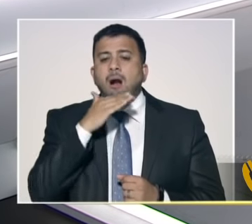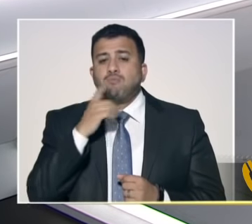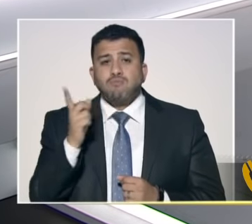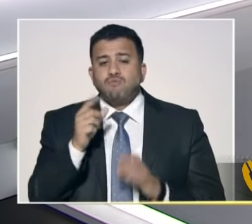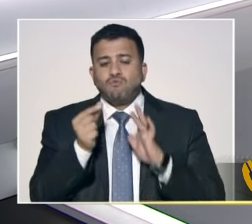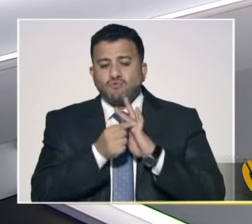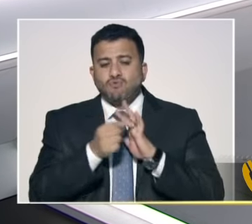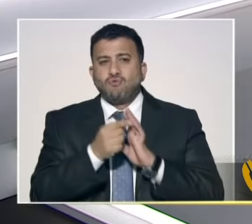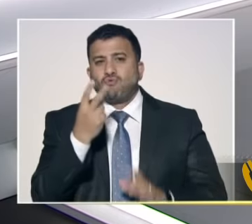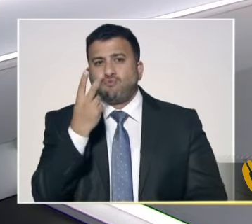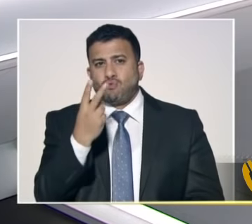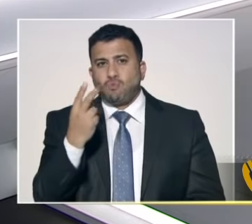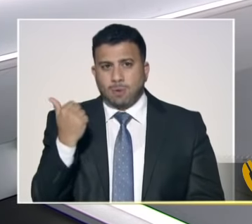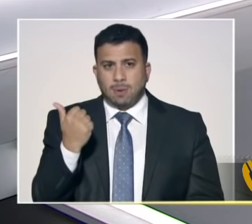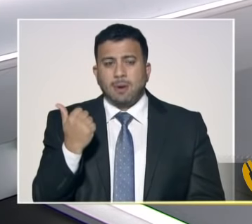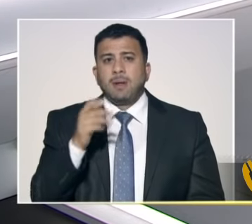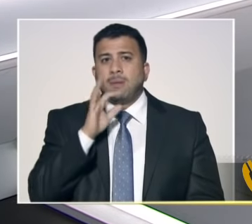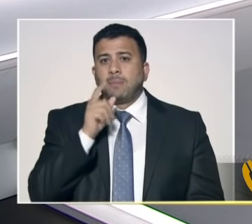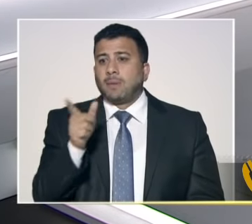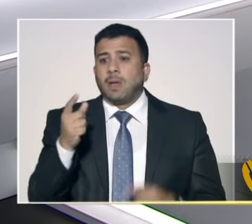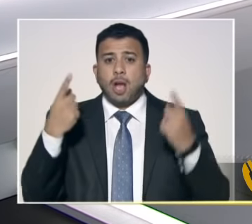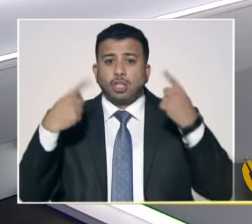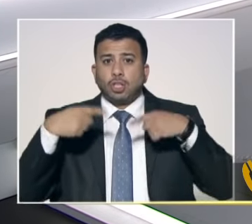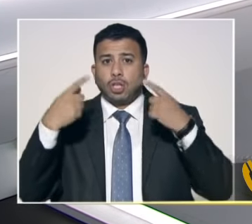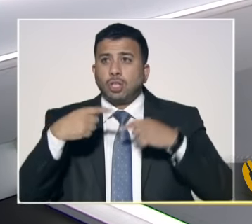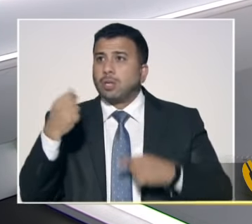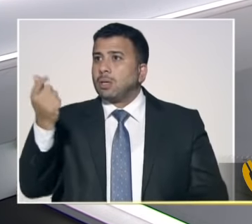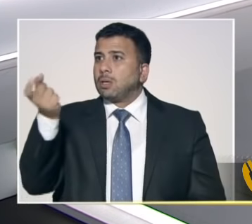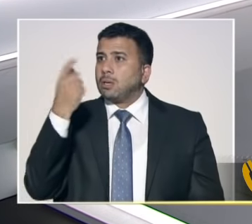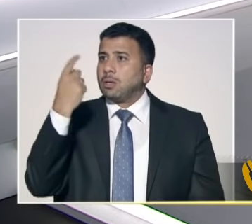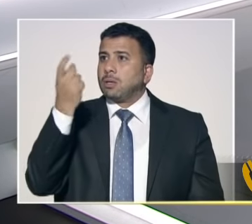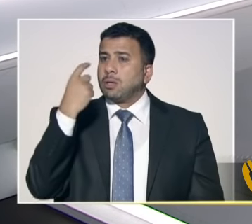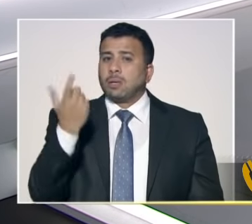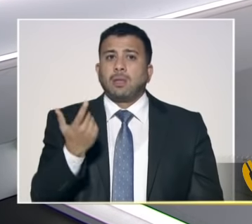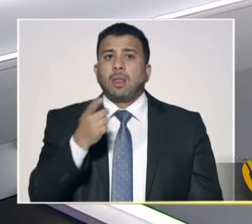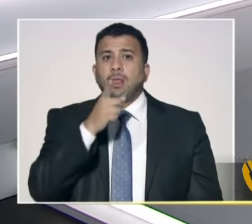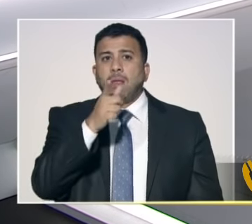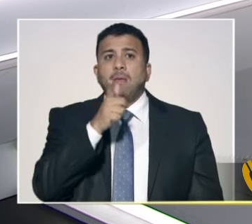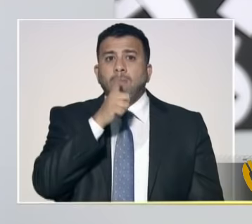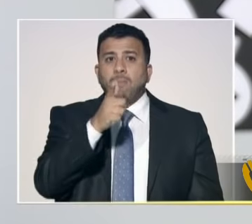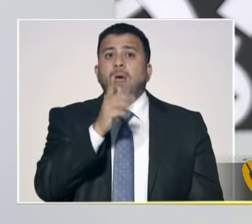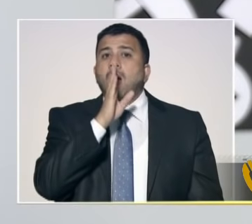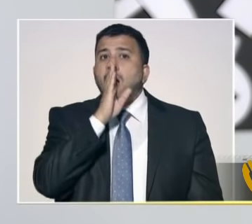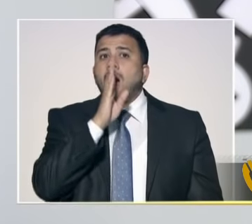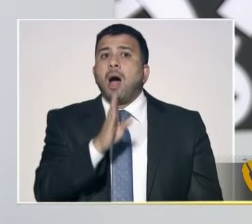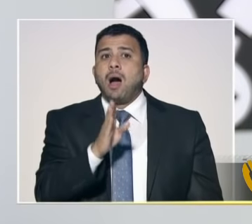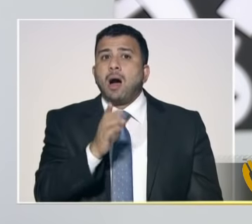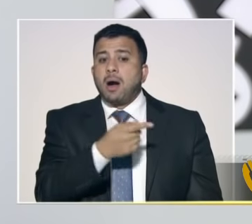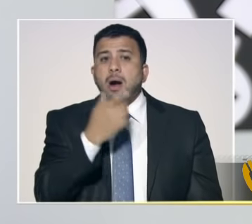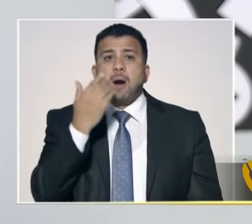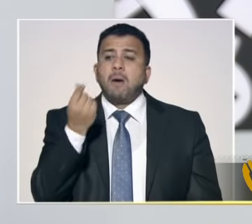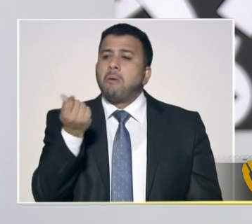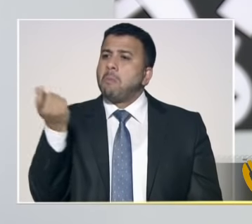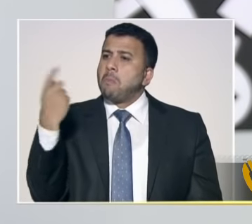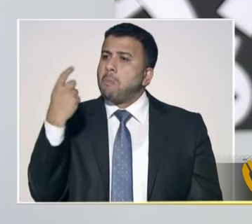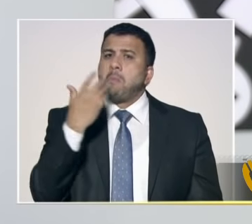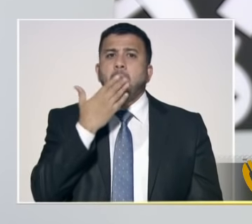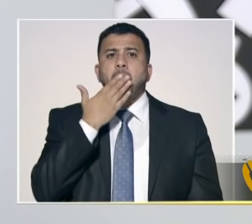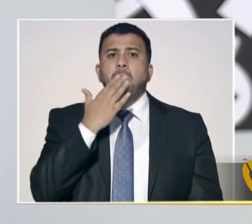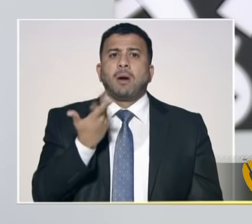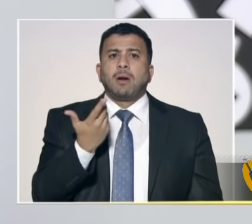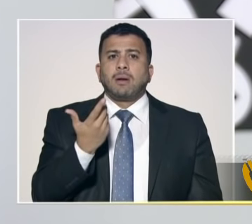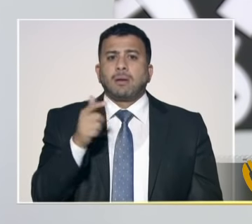البنات المتزوجات لم يأخذن أيضا من الإيجار. أمي تسأل هل كان من حقها ذلك المال، مع العلم أنه الآن يعني